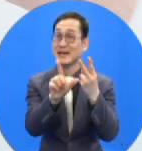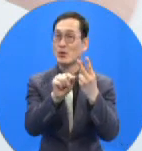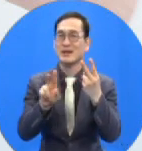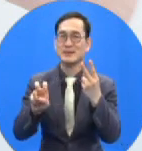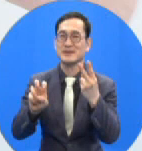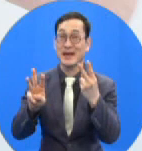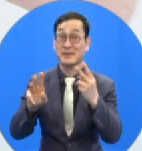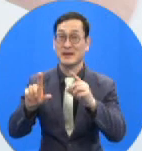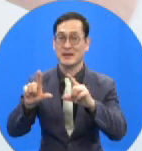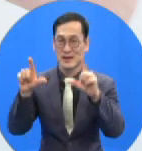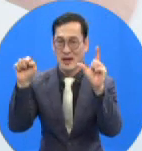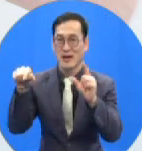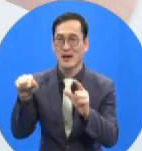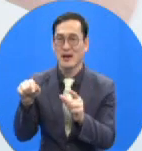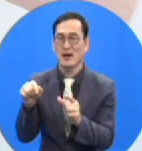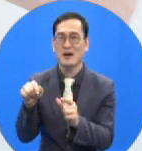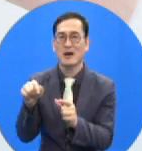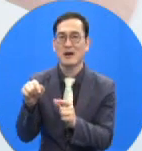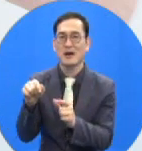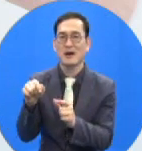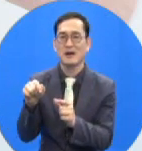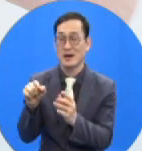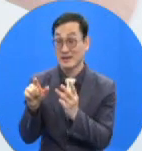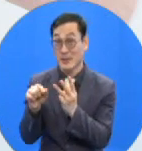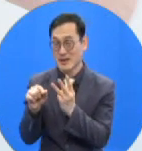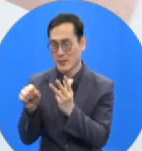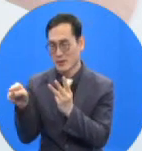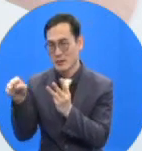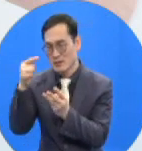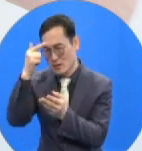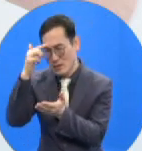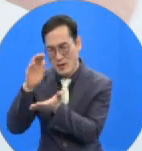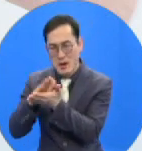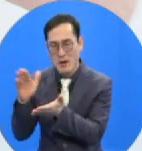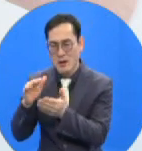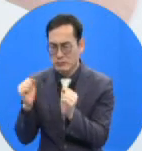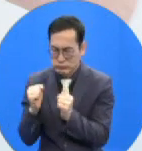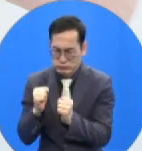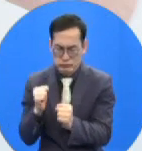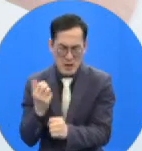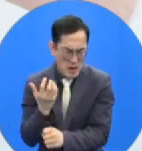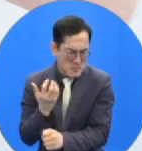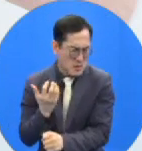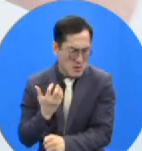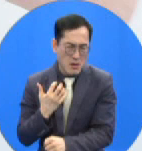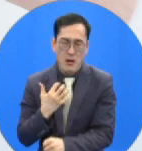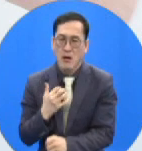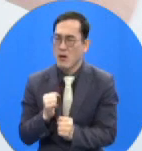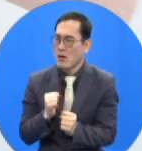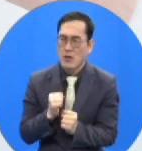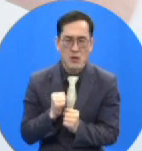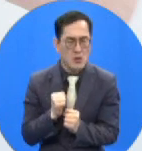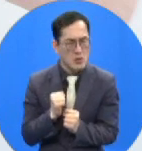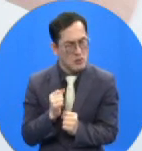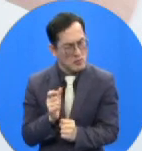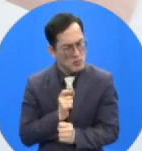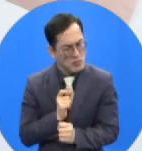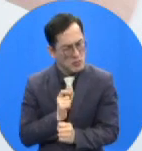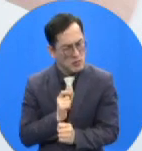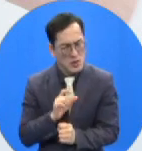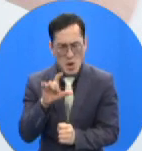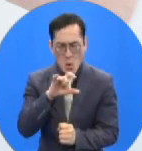이거 전형적인 뭡니까? 코로나 증상이에요. 이거는 삼척동자도 아는 겁니다. 근육통과 발열과 오할, 몸살. 어? 코로나